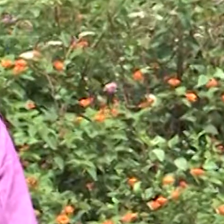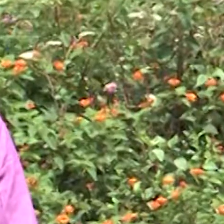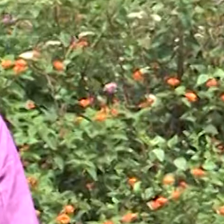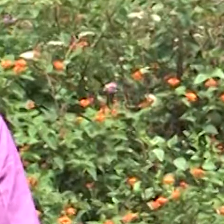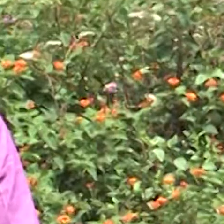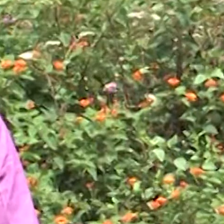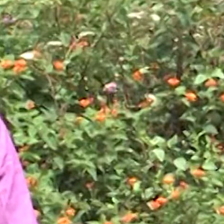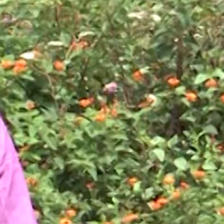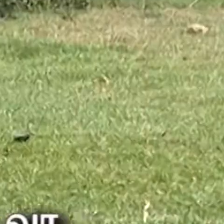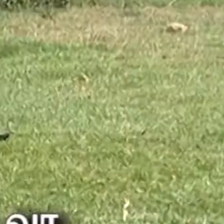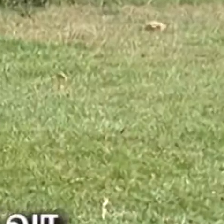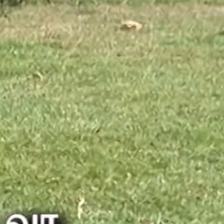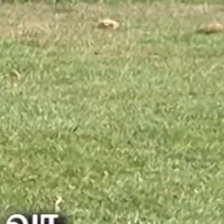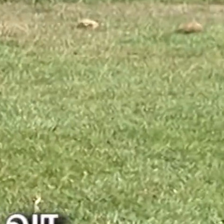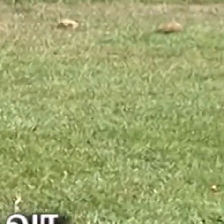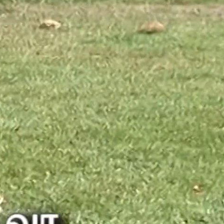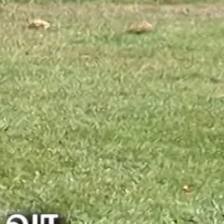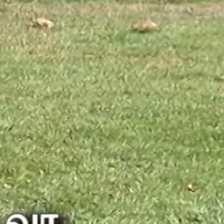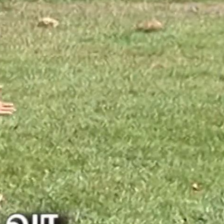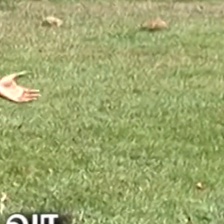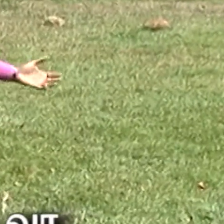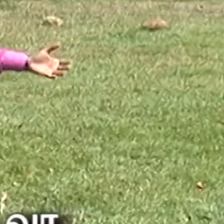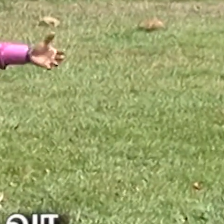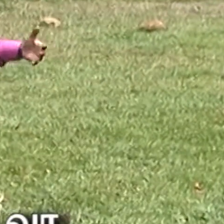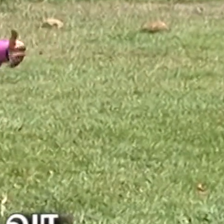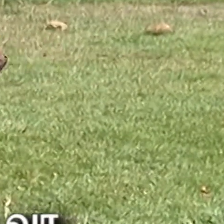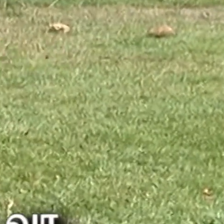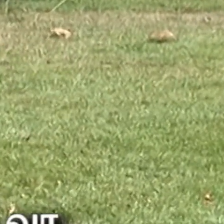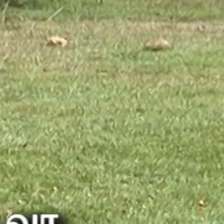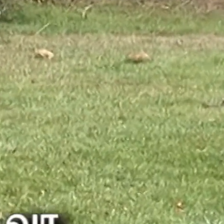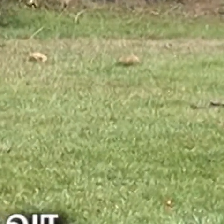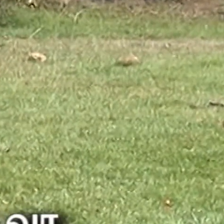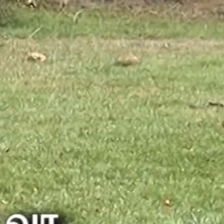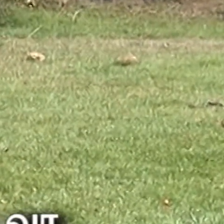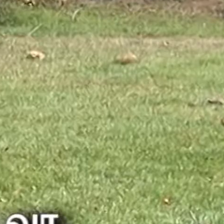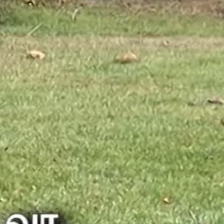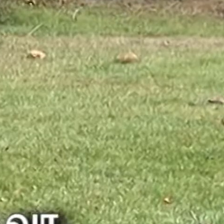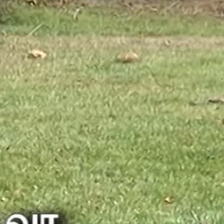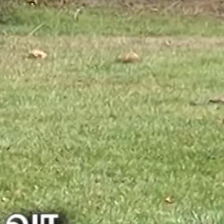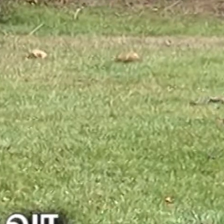கிடைக்கும் மகனே மகளே ஓடிவா.